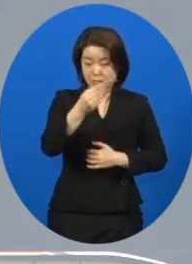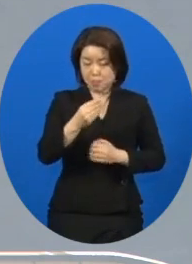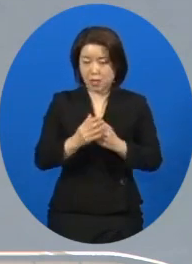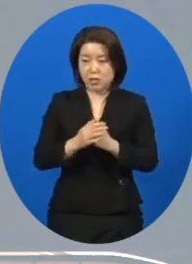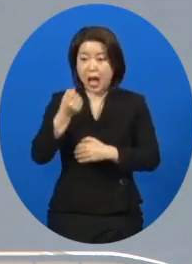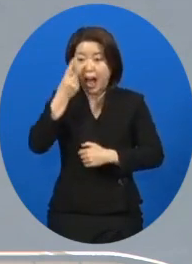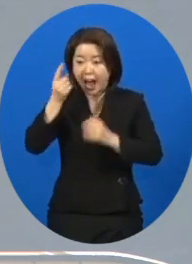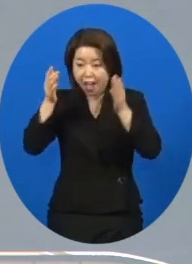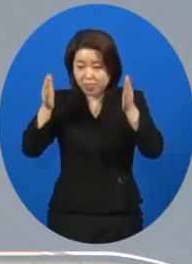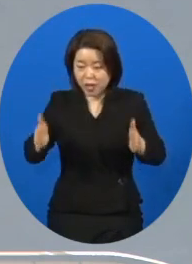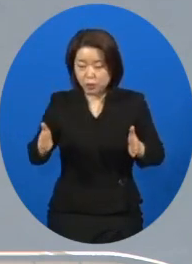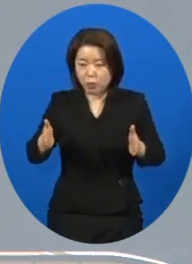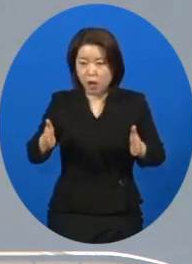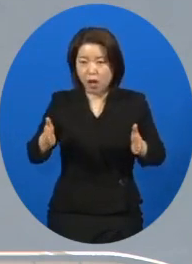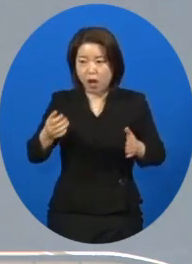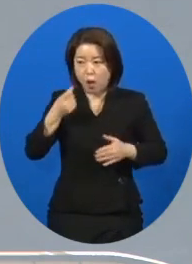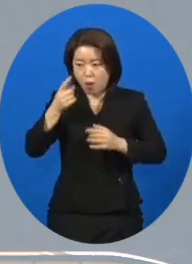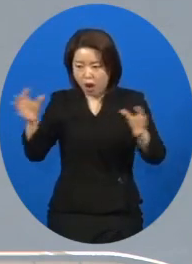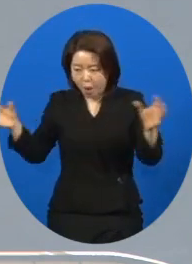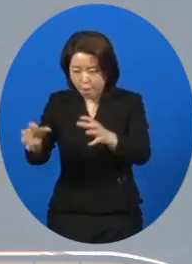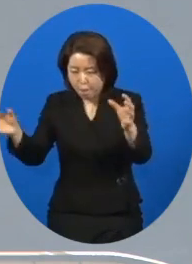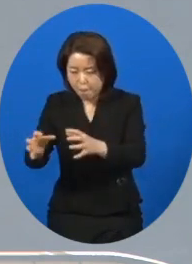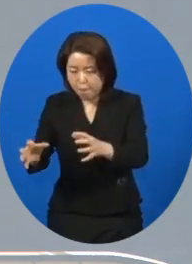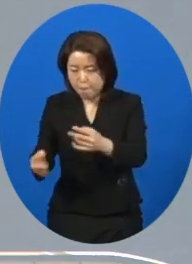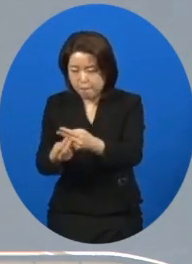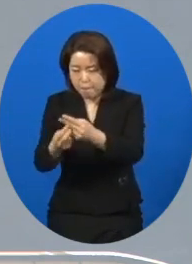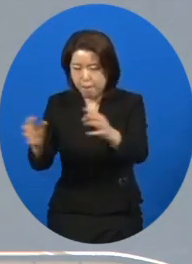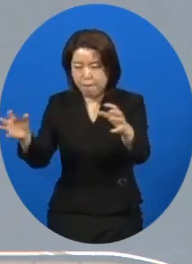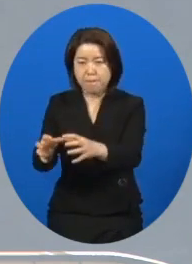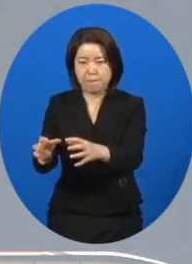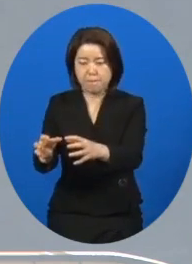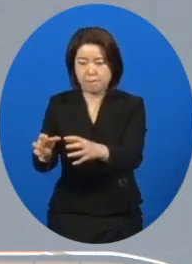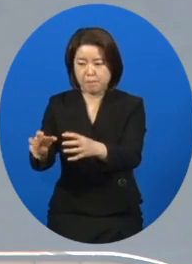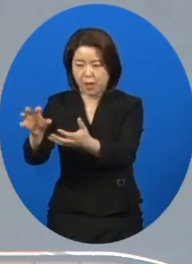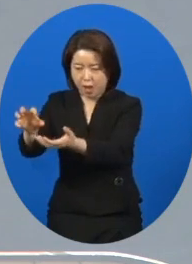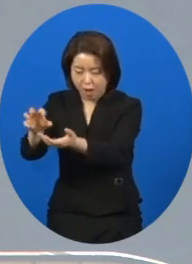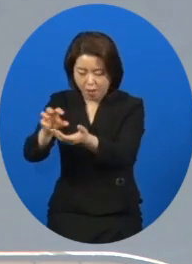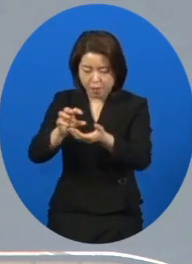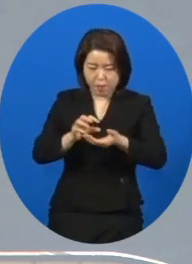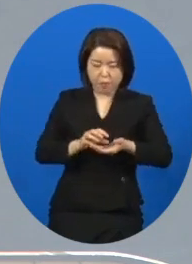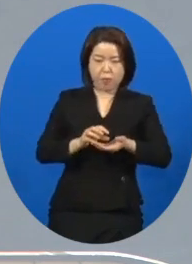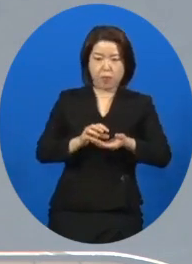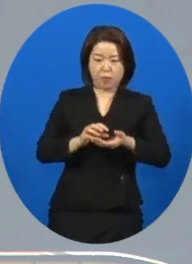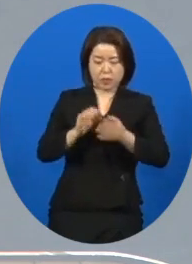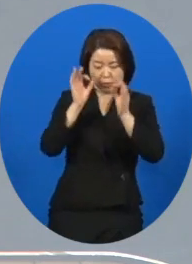모은 거예요. 선교사님이 그것을 받아들고 울었대요.